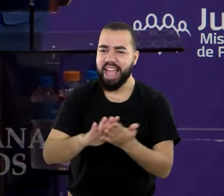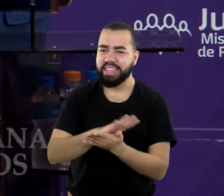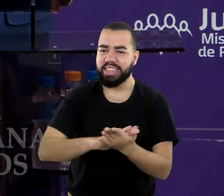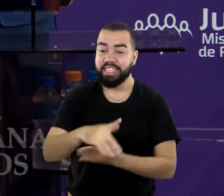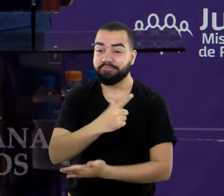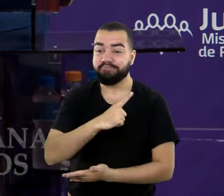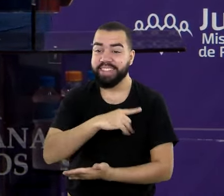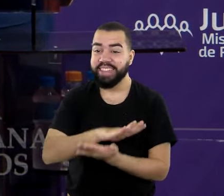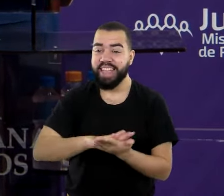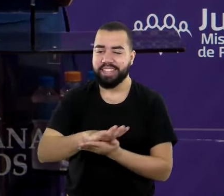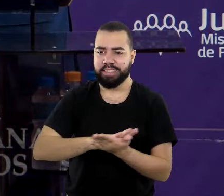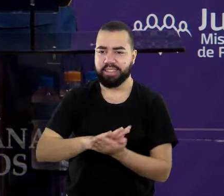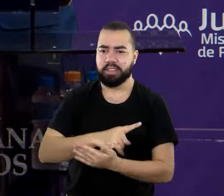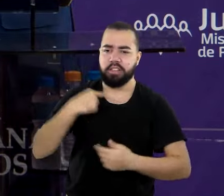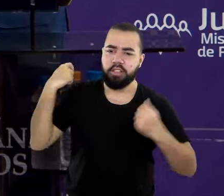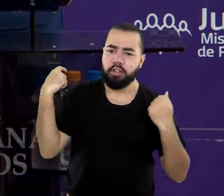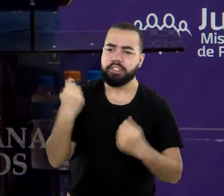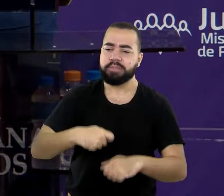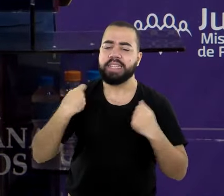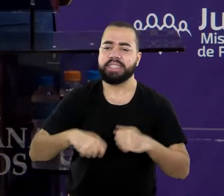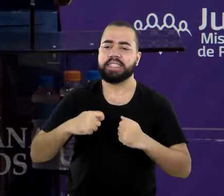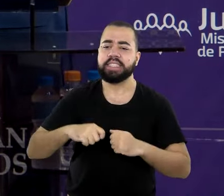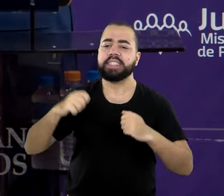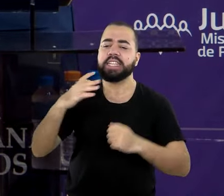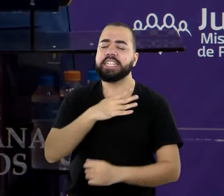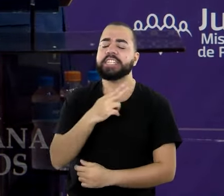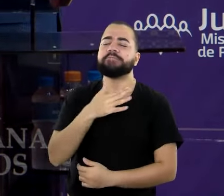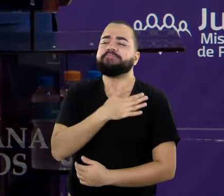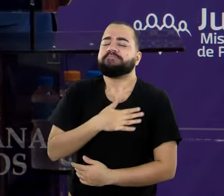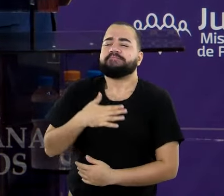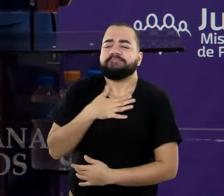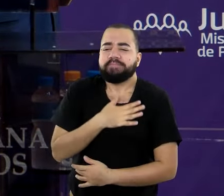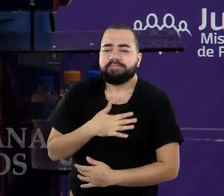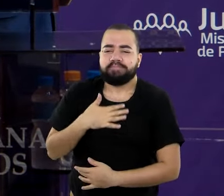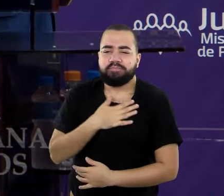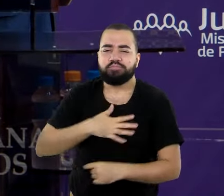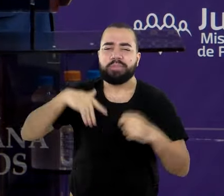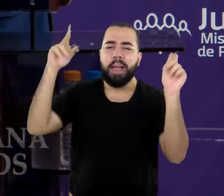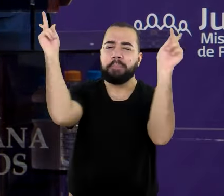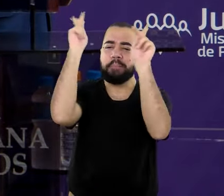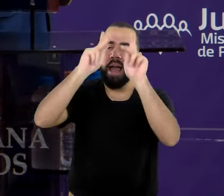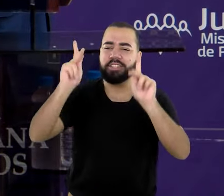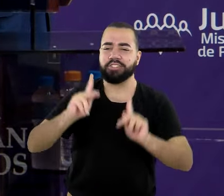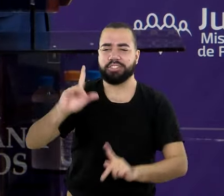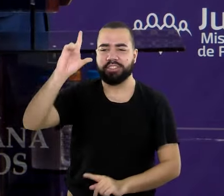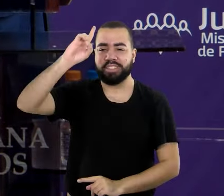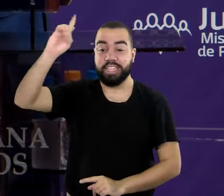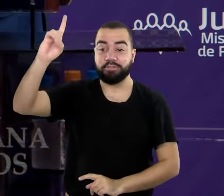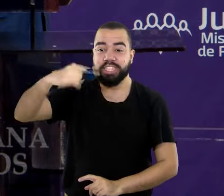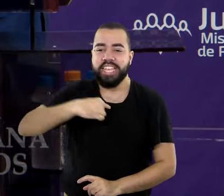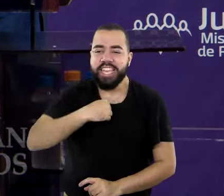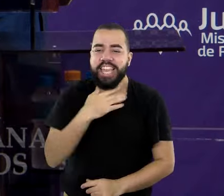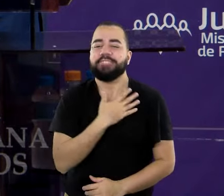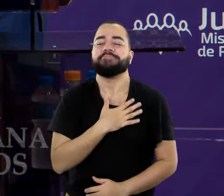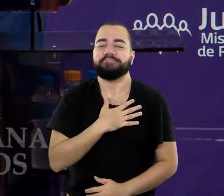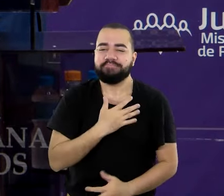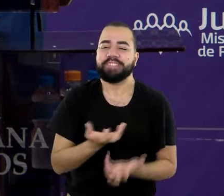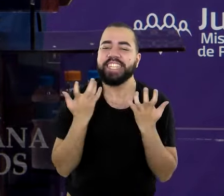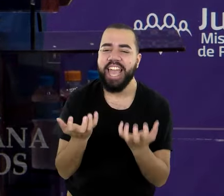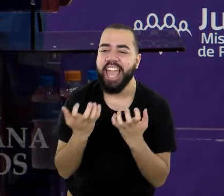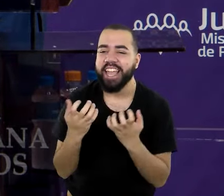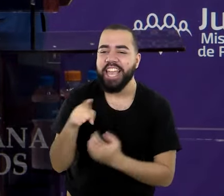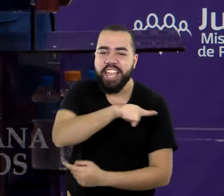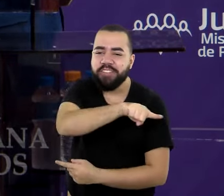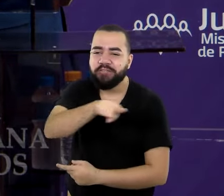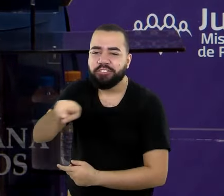de Deus. 여러분에게 샬롬의 복이 임하기를 축원합니다. E eu desejo que a paz de Shalom que esteja aqui na vida de cada